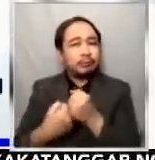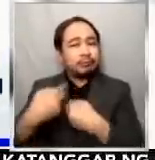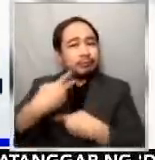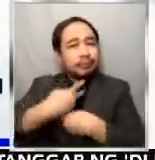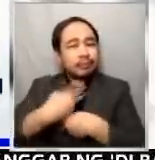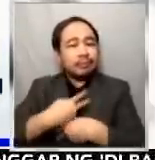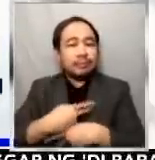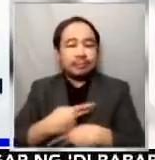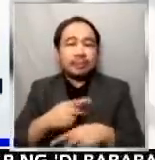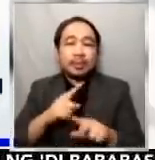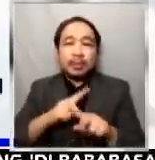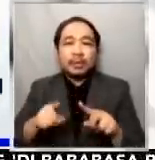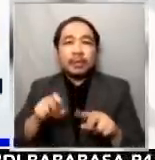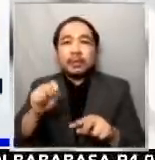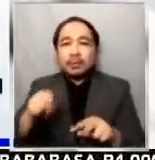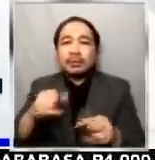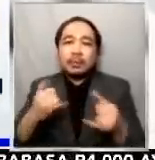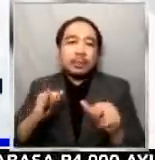sakit pa rin. So,